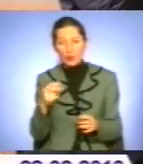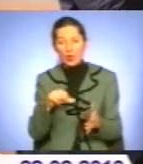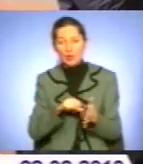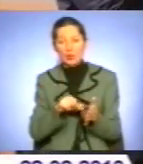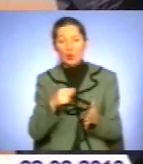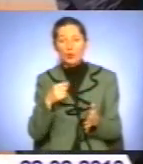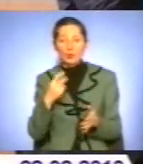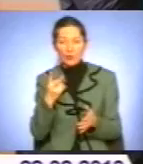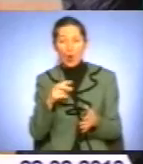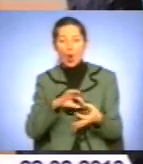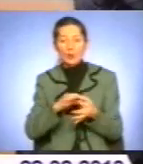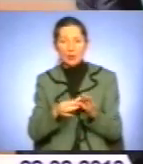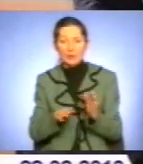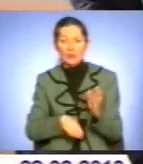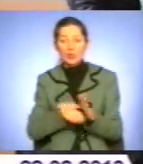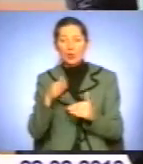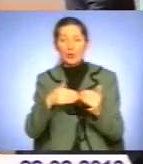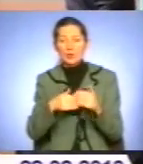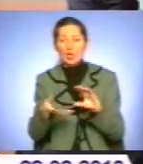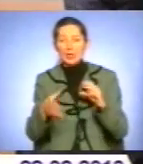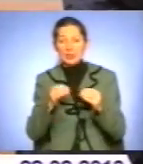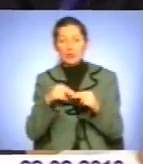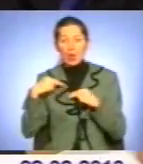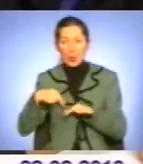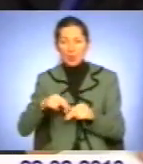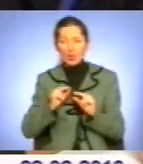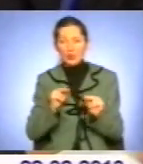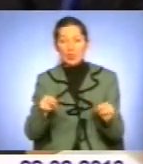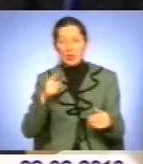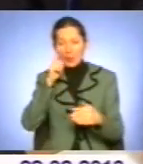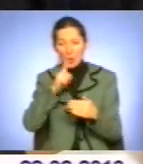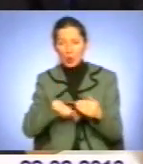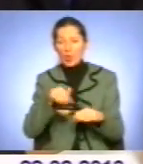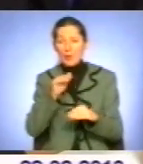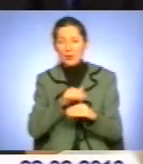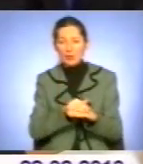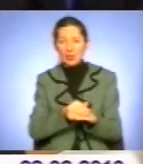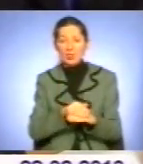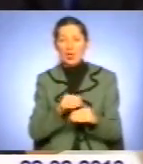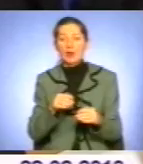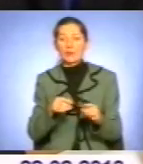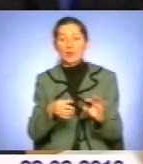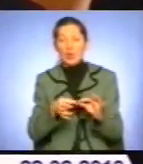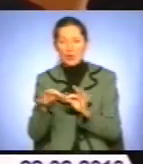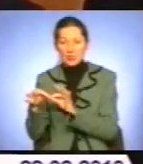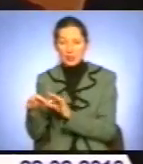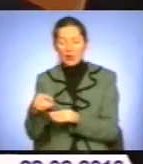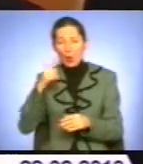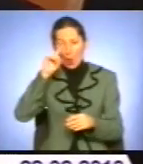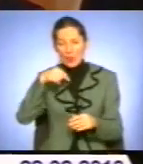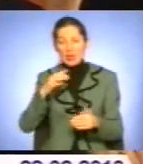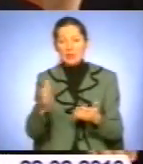2. Високопрофесійною і результативною працею вчителі переконливо підтвердили відомий вислів – вміння